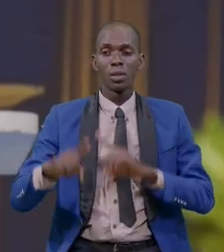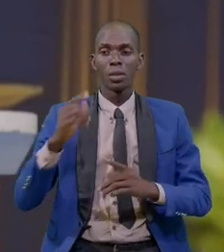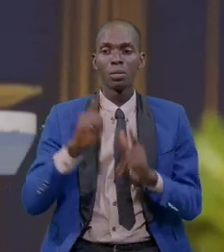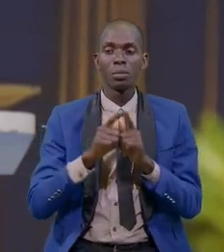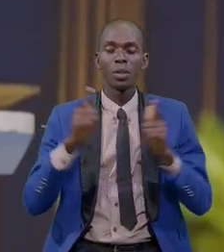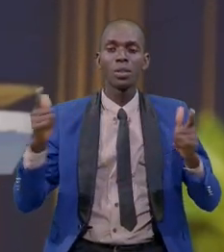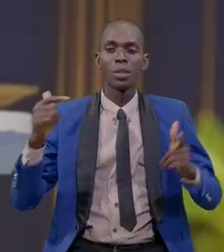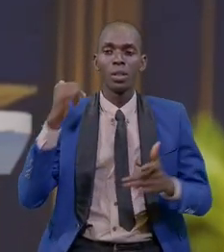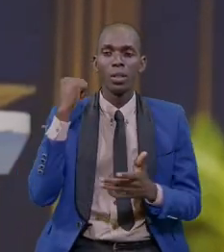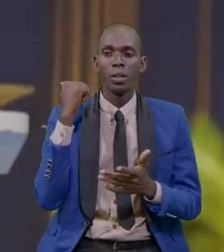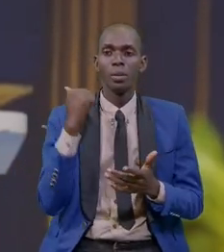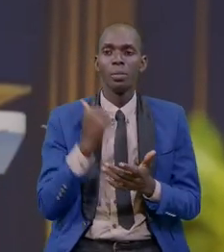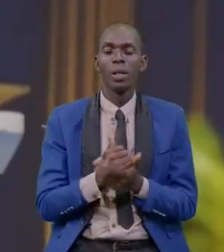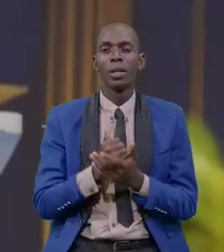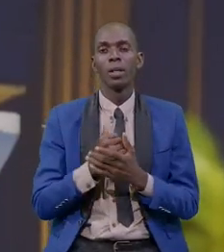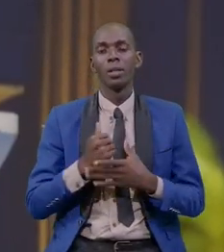vous asseoir.